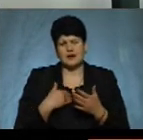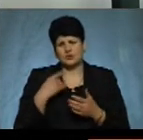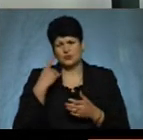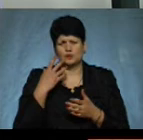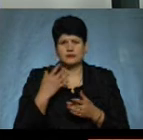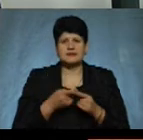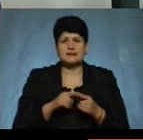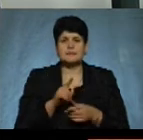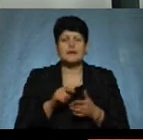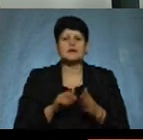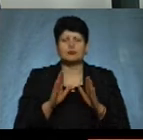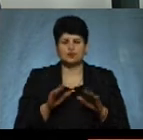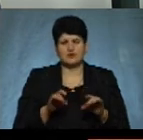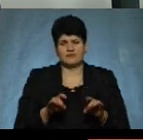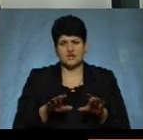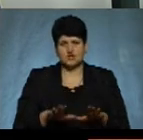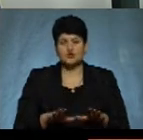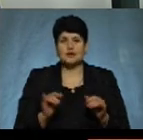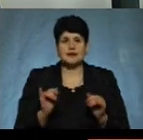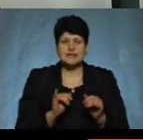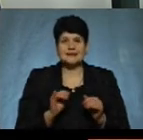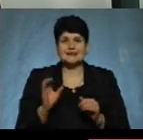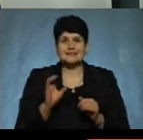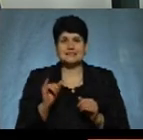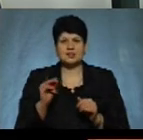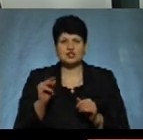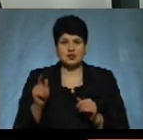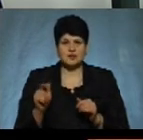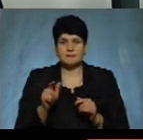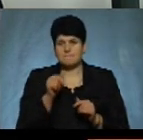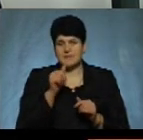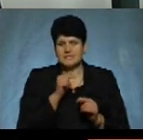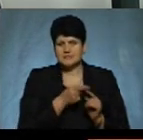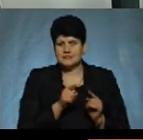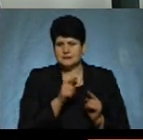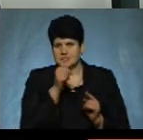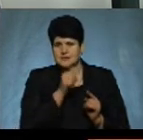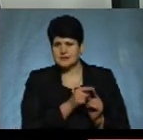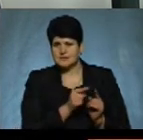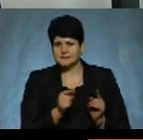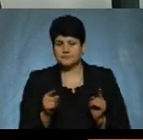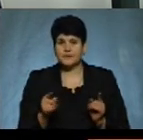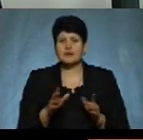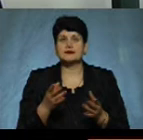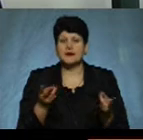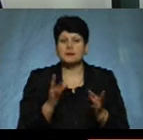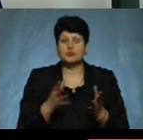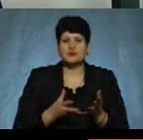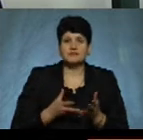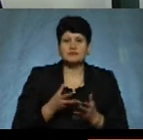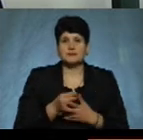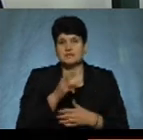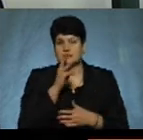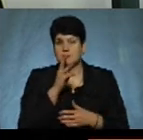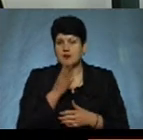це питання буде вирішено. І звичайно, що за січень місяць, за оці місяці, які пройшли, потрібно буде виплатити людям